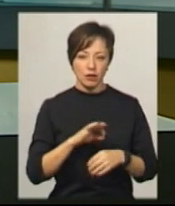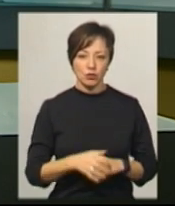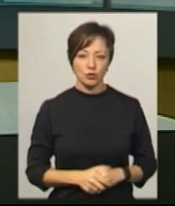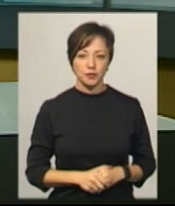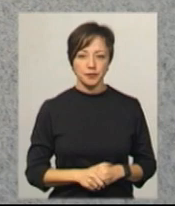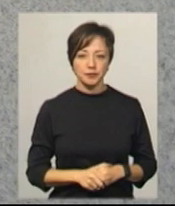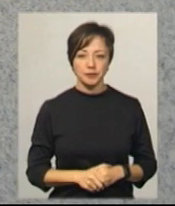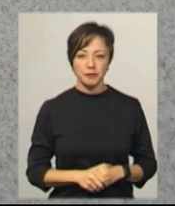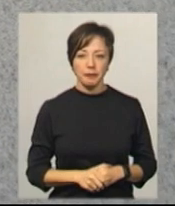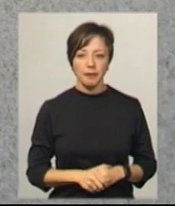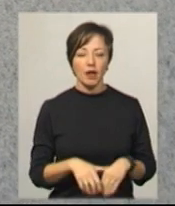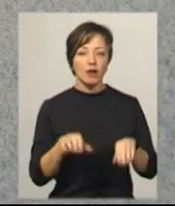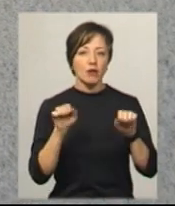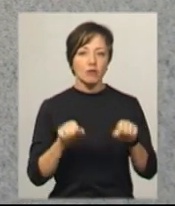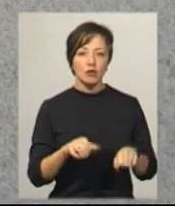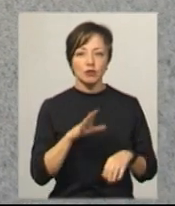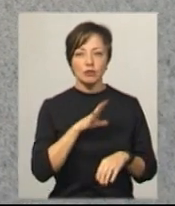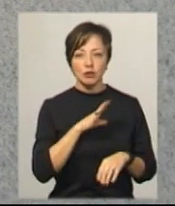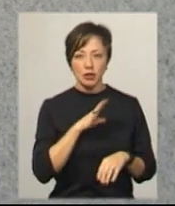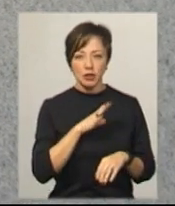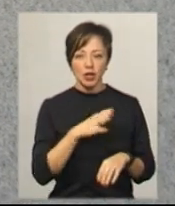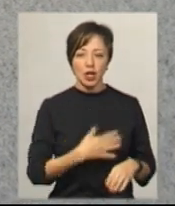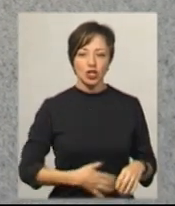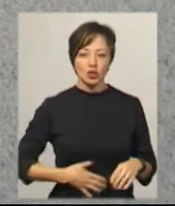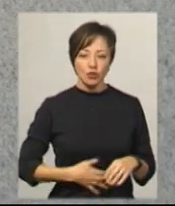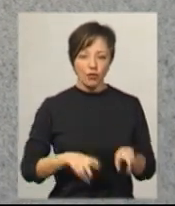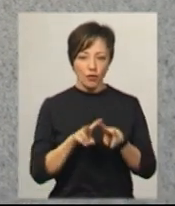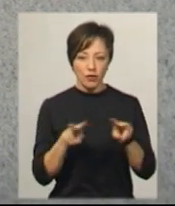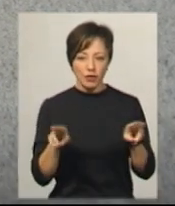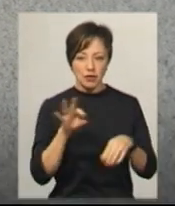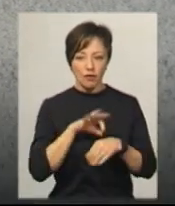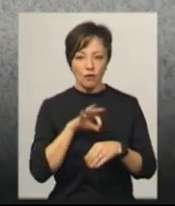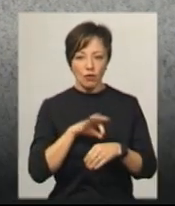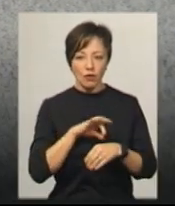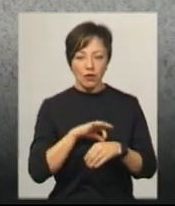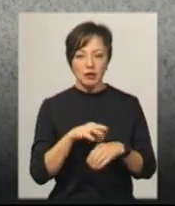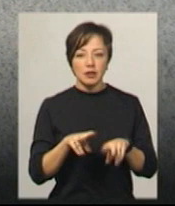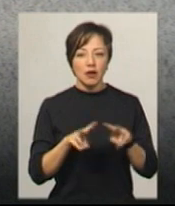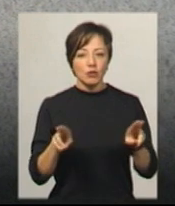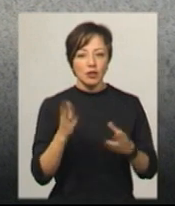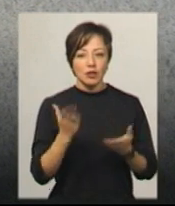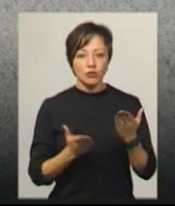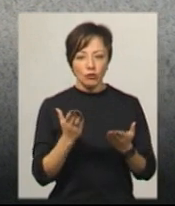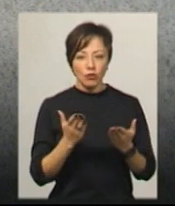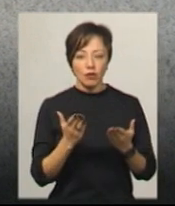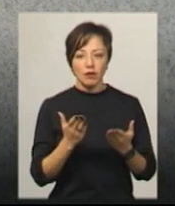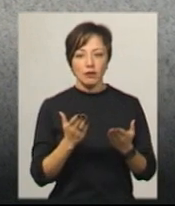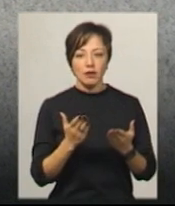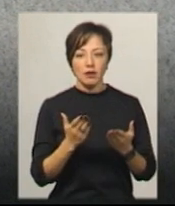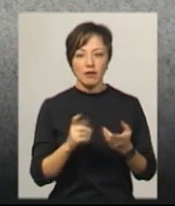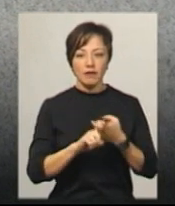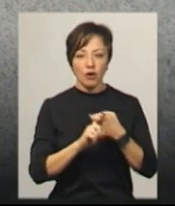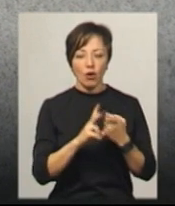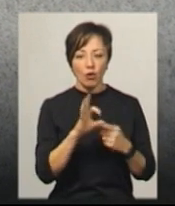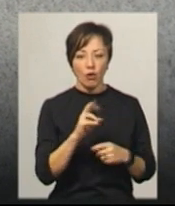Вона може перебігати, як кишкове захворювання, також, якщо викликається вірусом